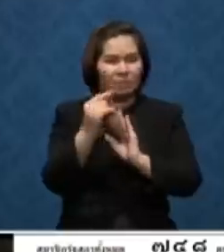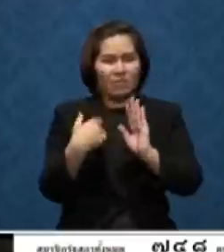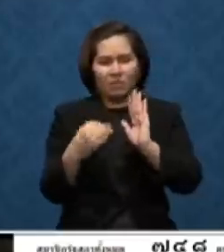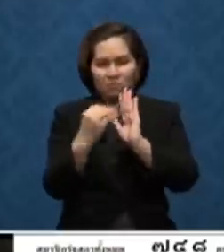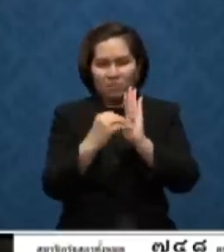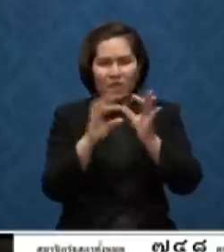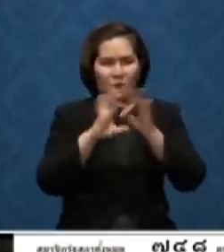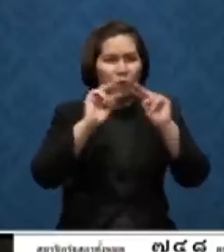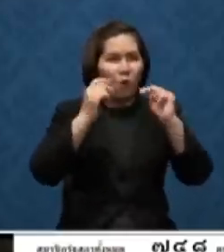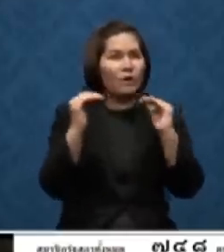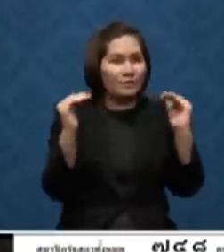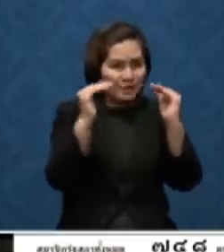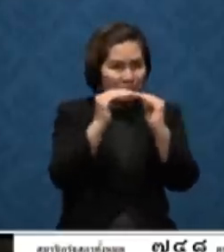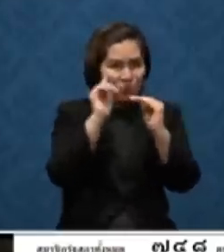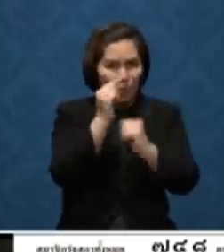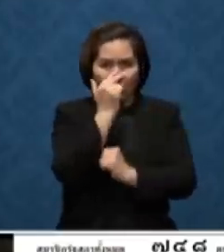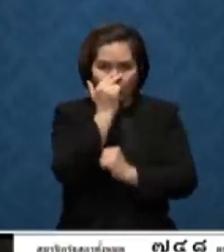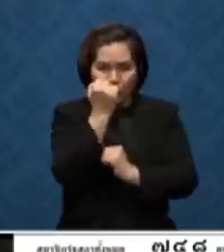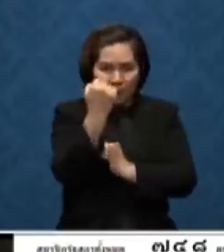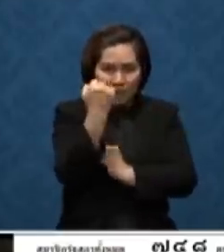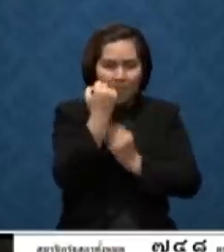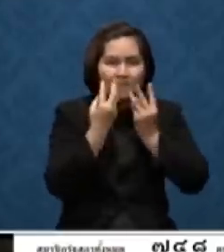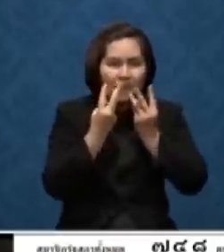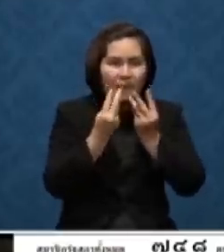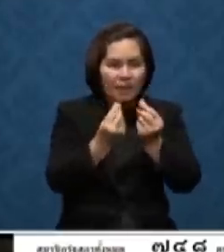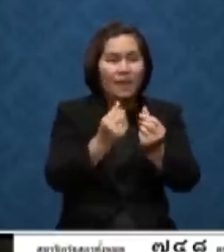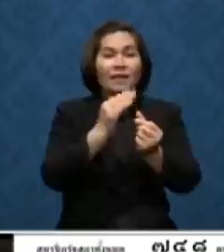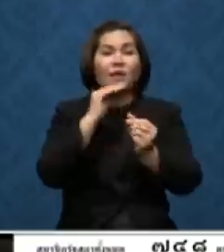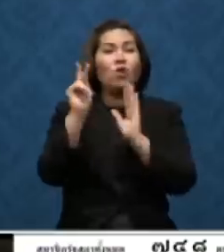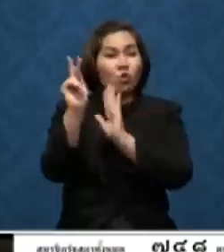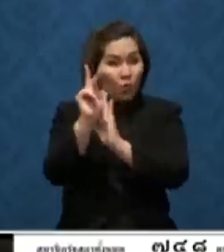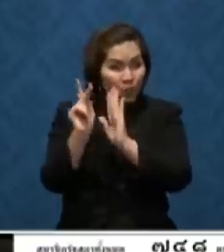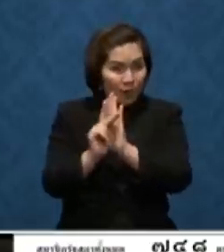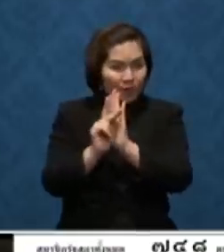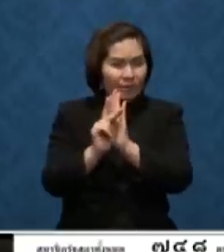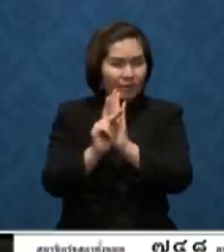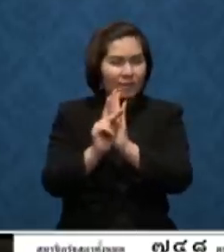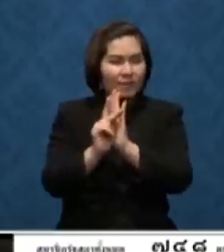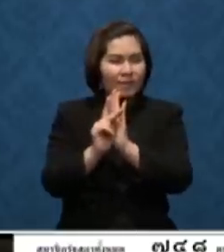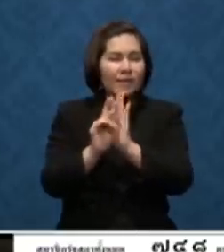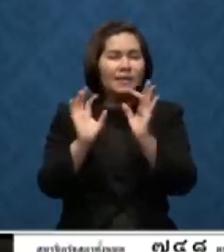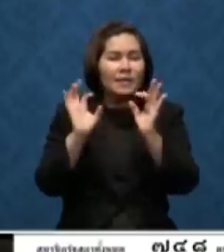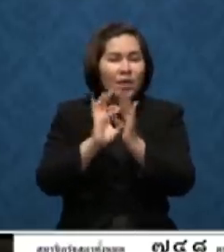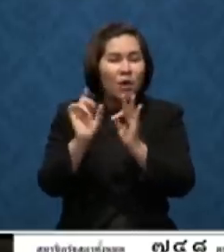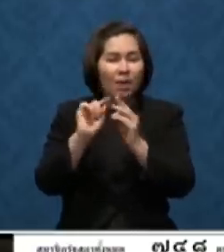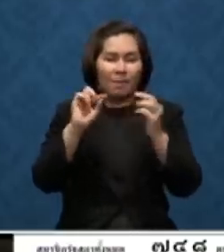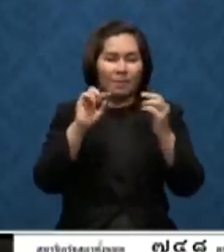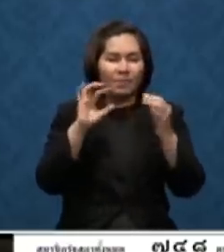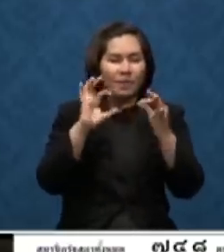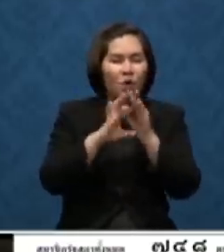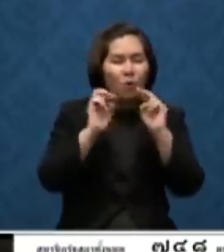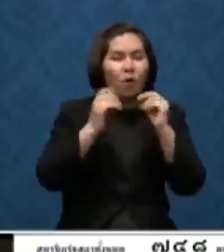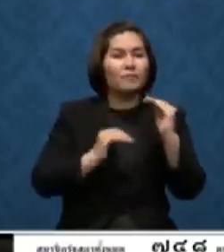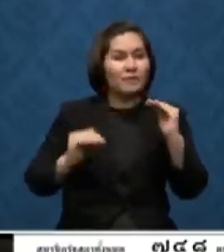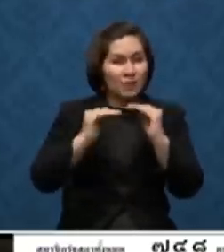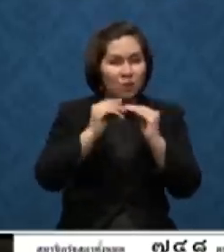สิทธิ์จะต้องตีความอย่างเคร่งครัดถ้าเป็นกฎหมายที่ก่อให้เกิดสิทธิก็สามารถตี